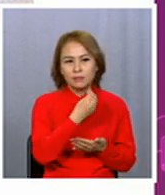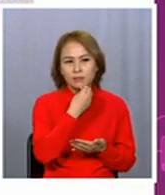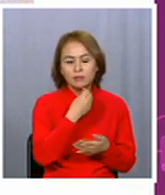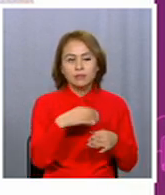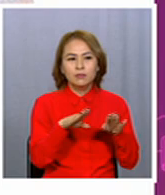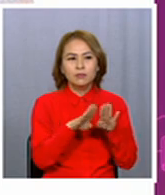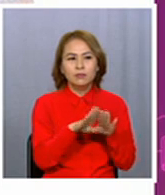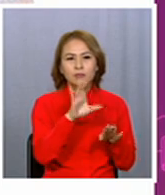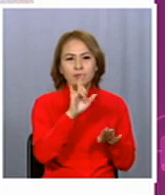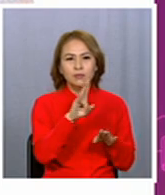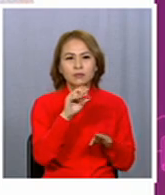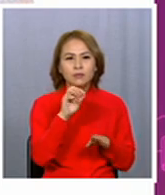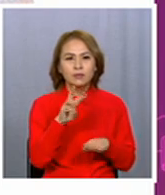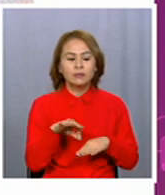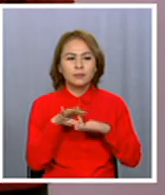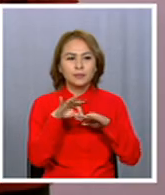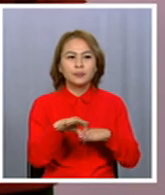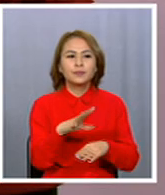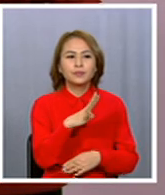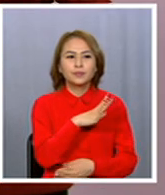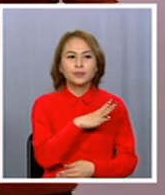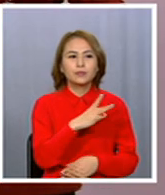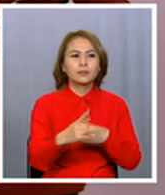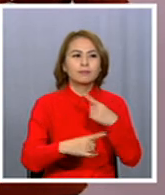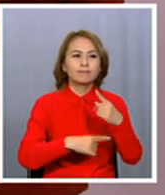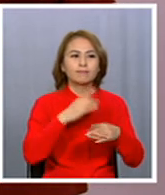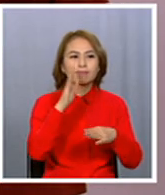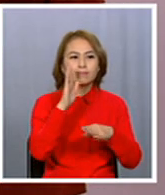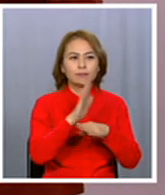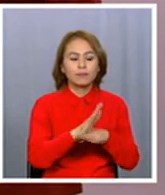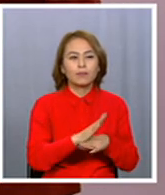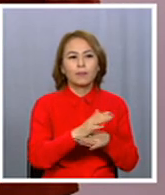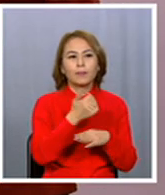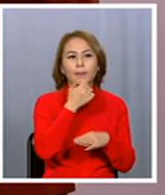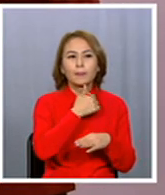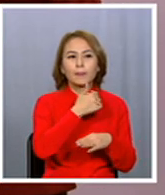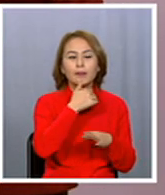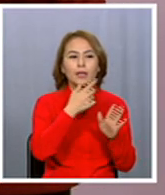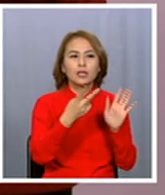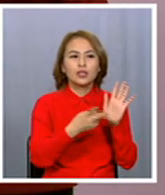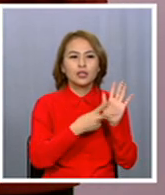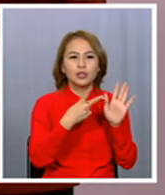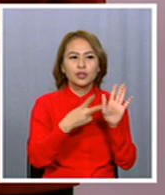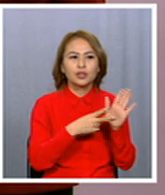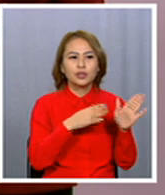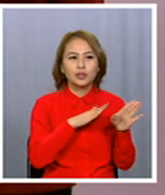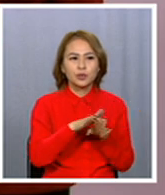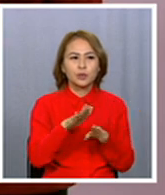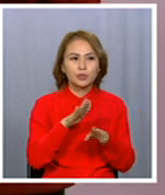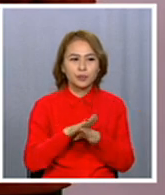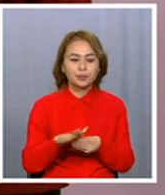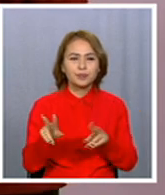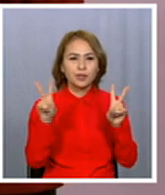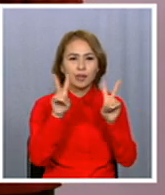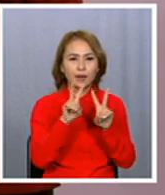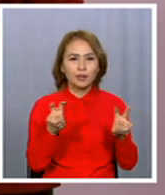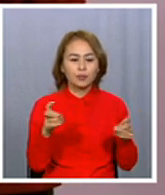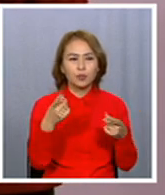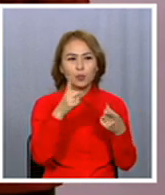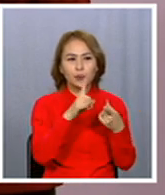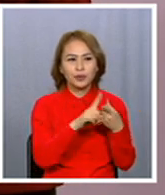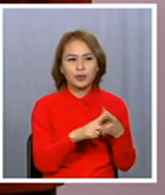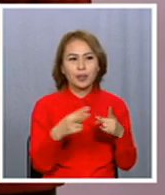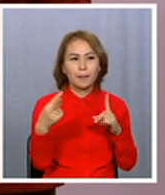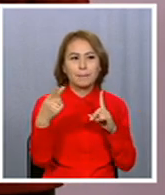есімді қолдандыңдар. Келесі тапсырмаға көшейік. Жетінші жаттығу. Тақырыбы бойынша мәтін